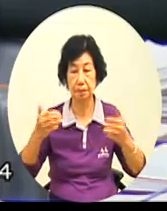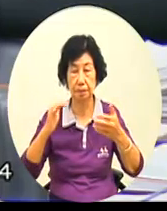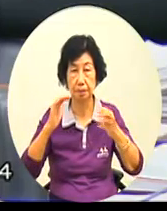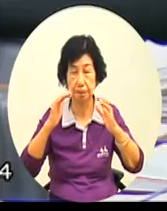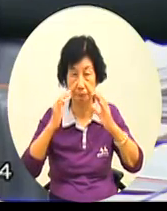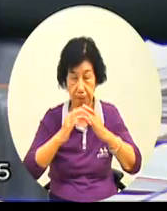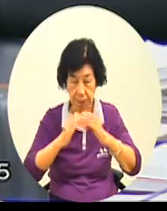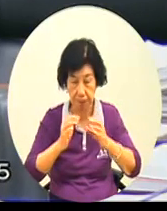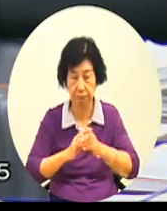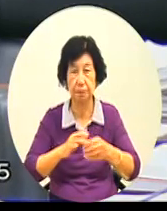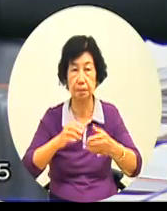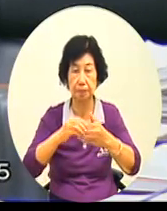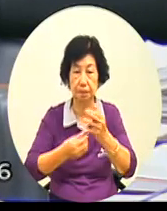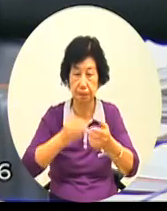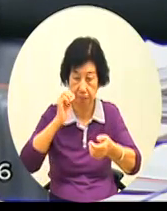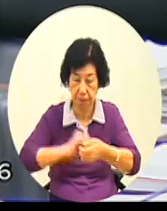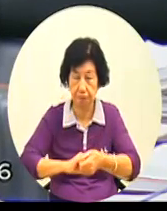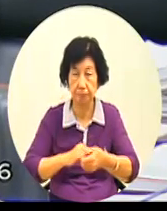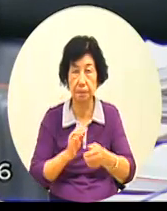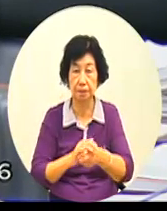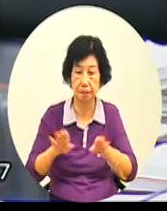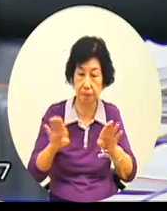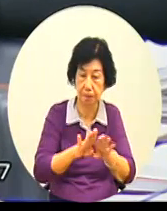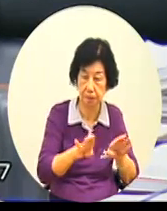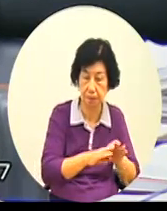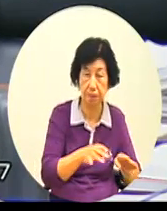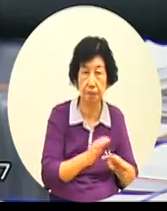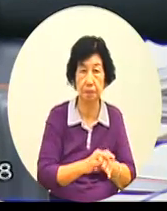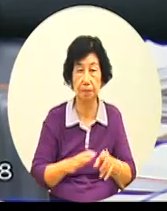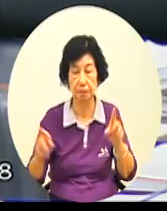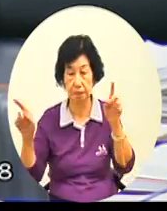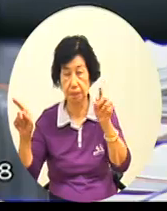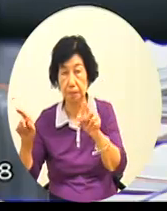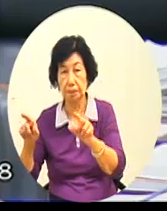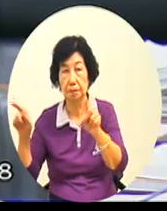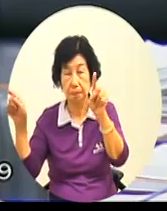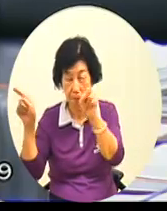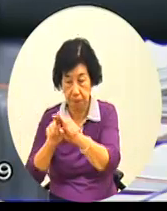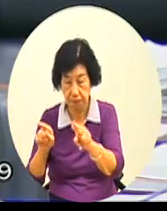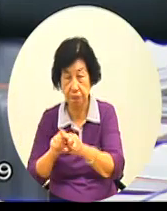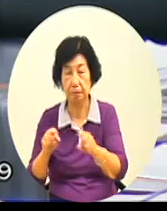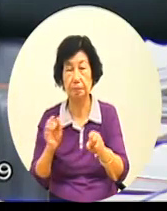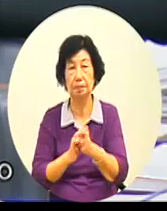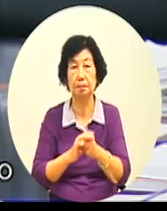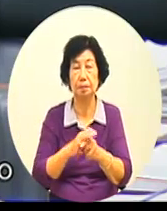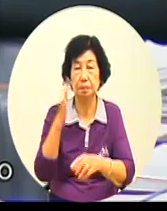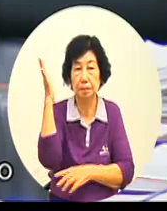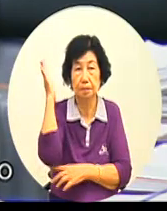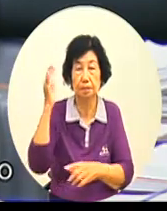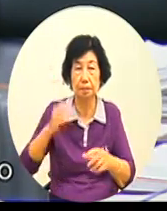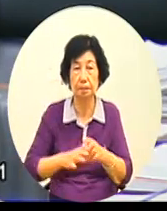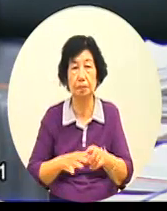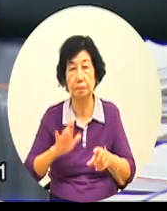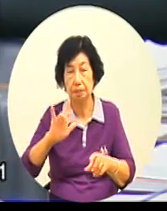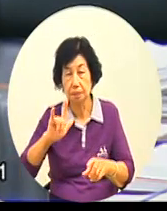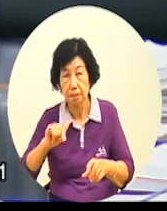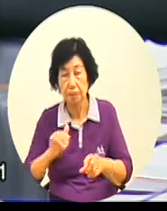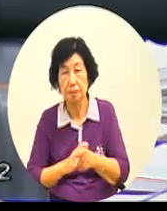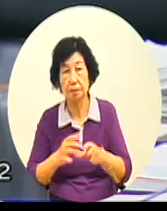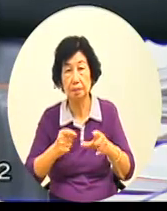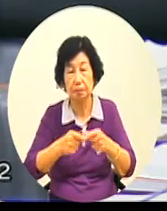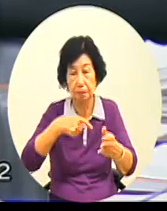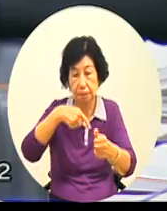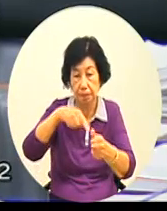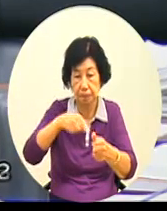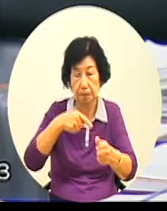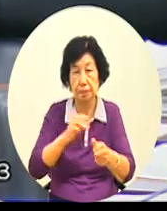现在要跟公务员放假时间、放假日统一，所以一样放11天